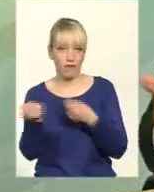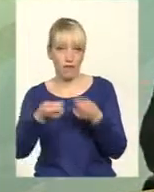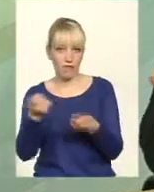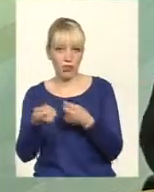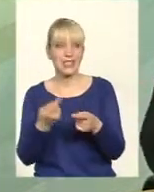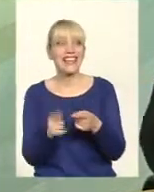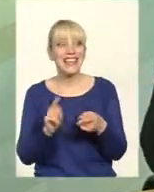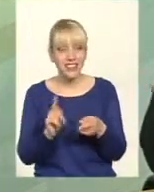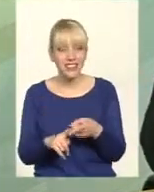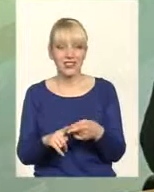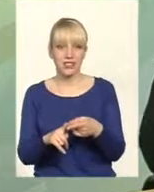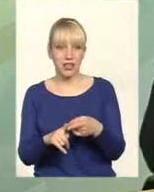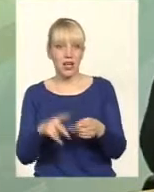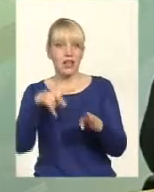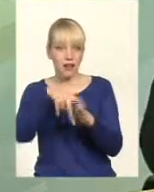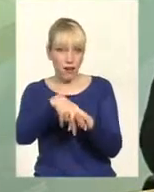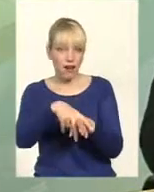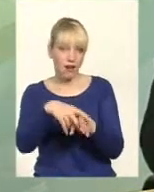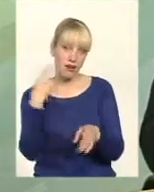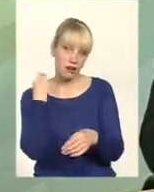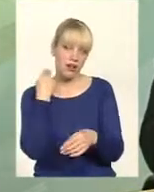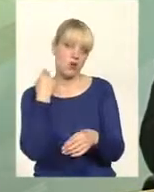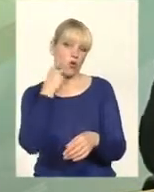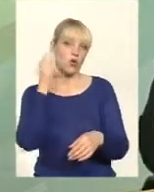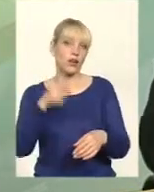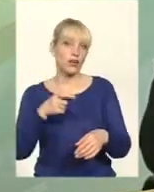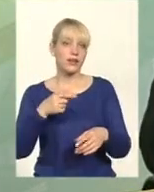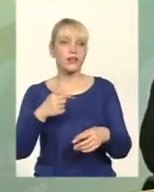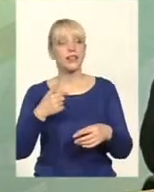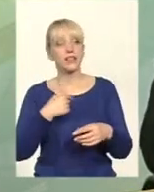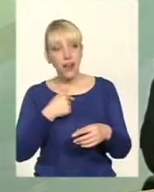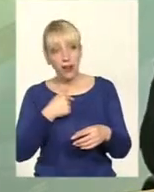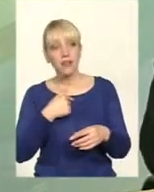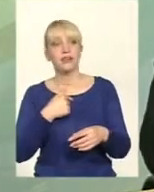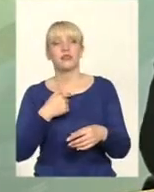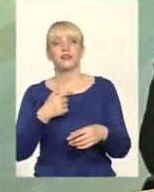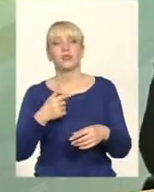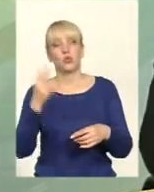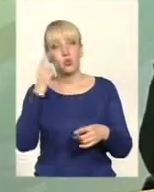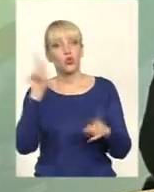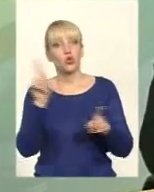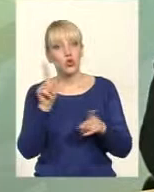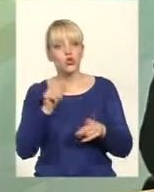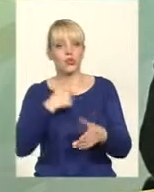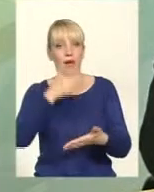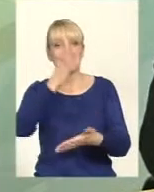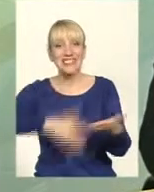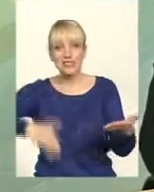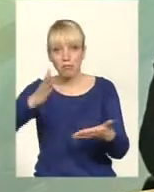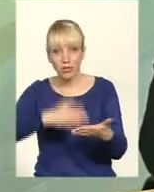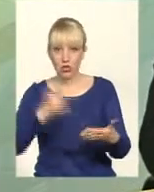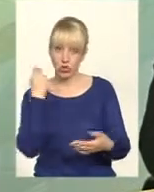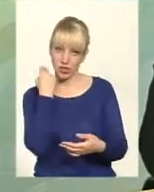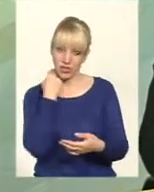І це сьогодні лягає тягарем на Україну. Я думаю, що все ж таки нам спишуть певну частину кредитів. Частину ми просто